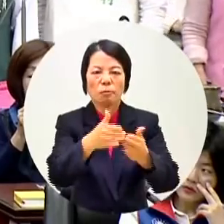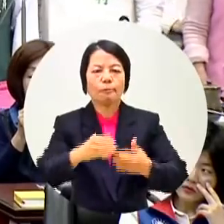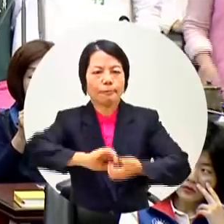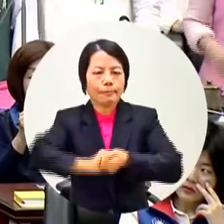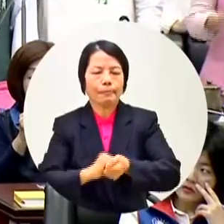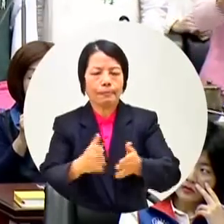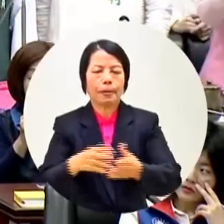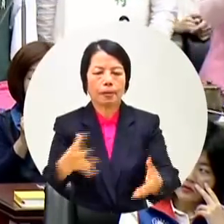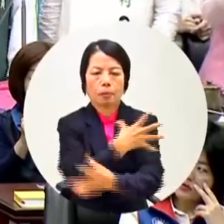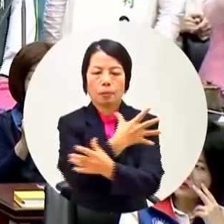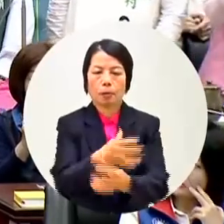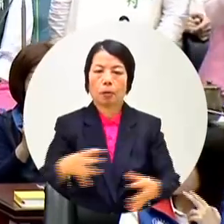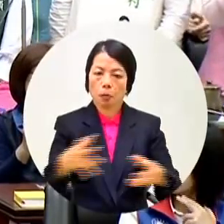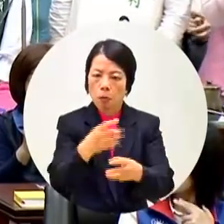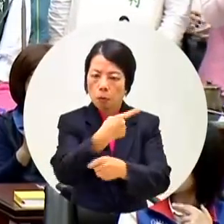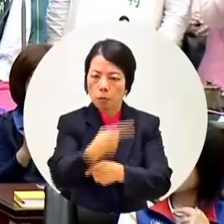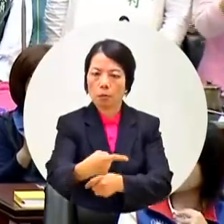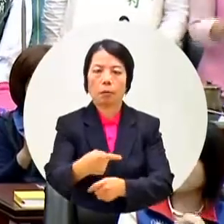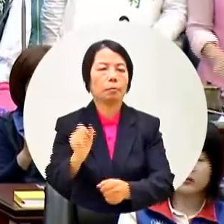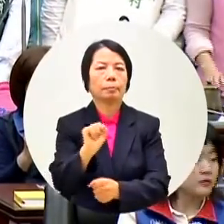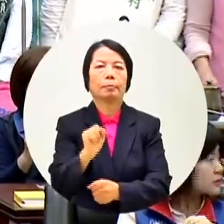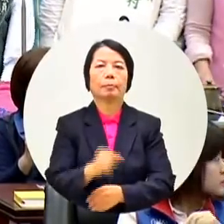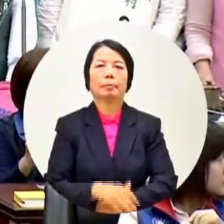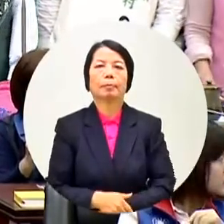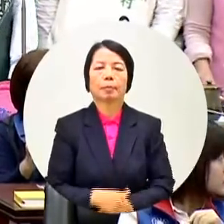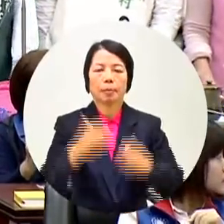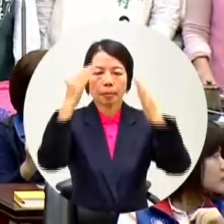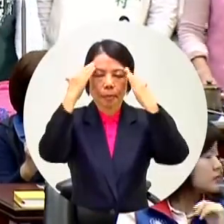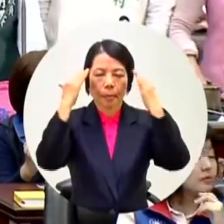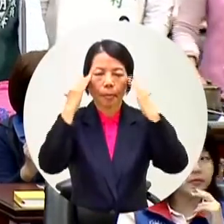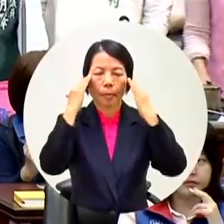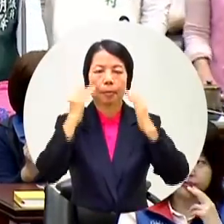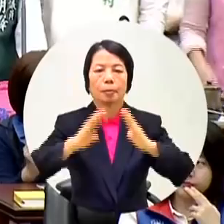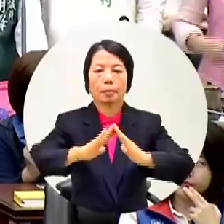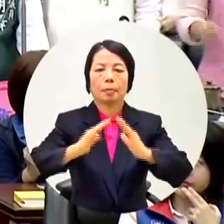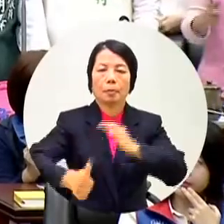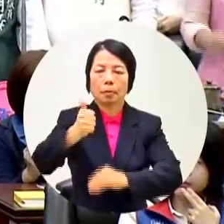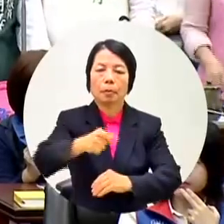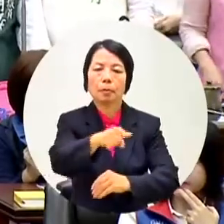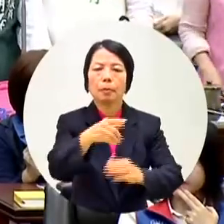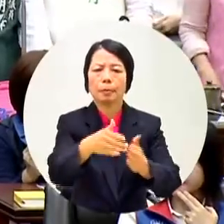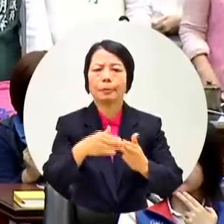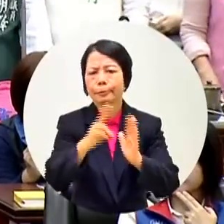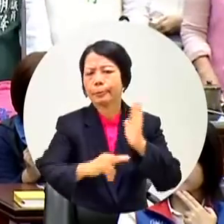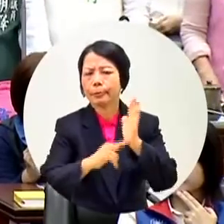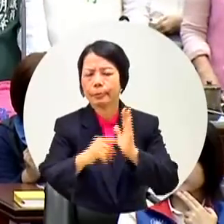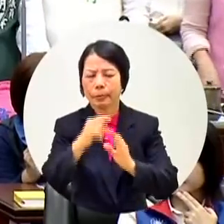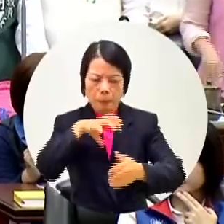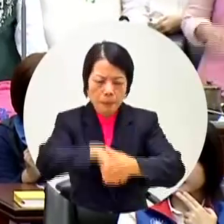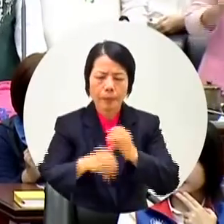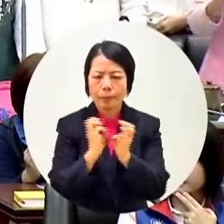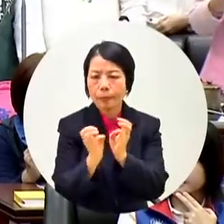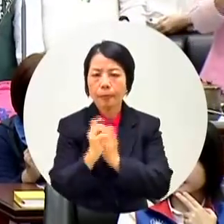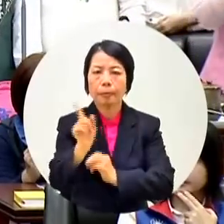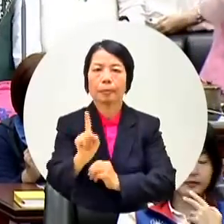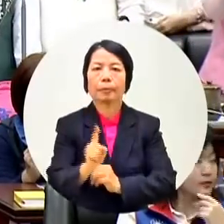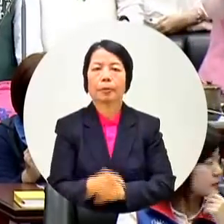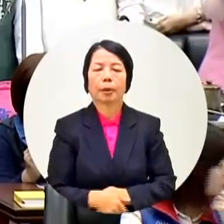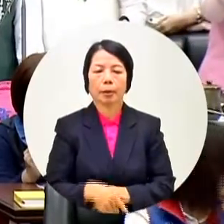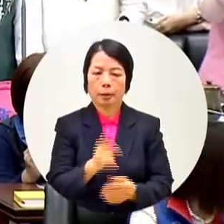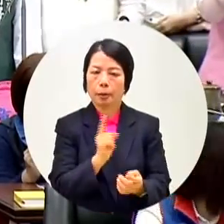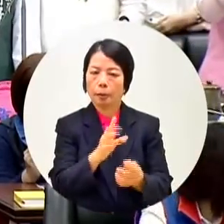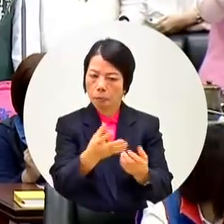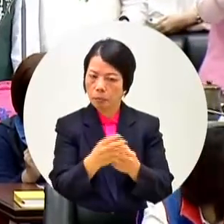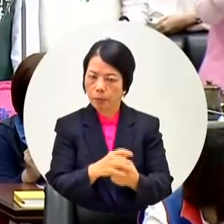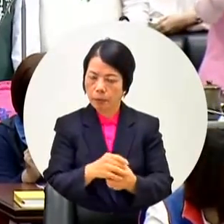说九二共识，啊，但是你的东西是什么，你要说出来大家了解了，啊，不然这样变成欺骗台湾社会，哦，而且我们会担心